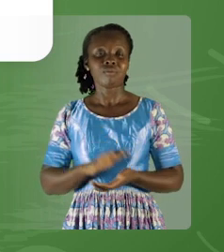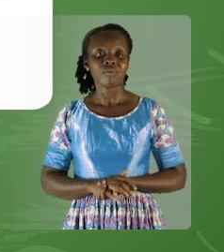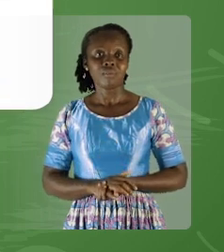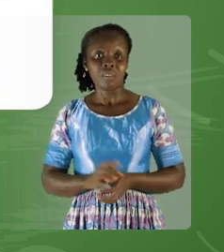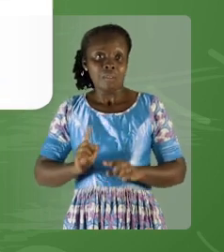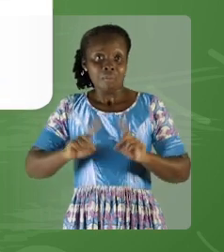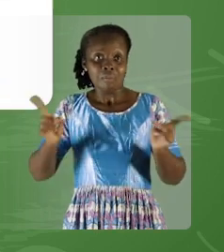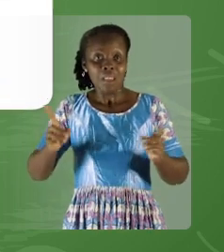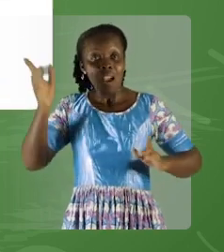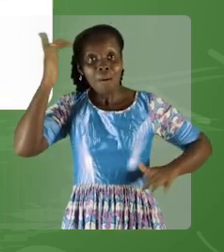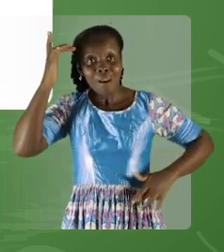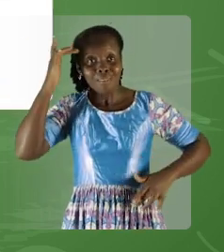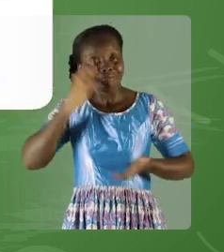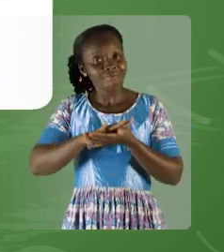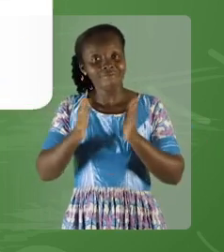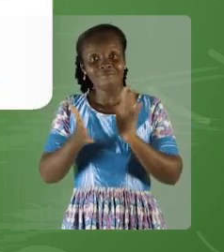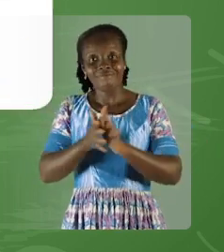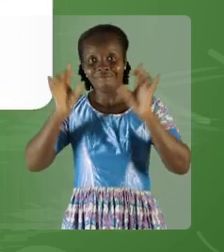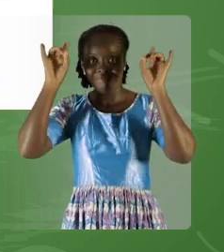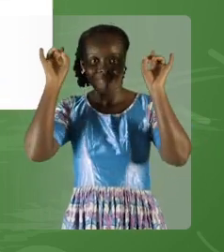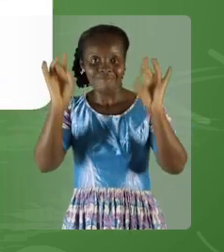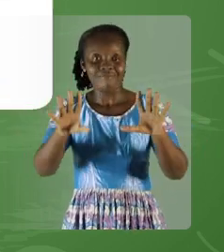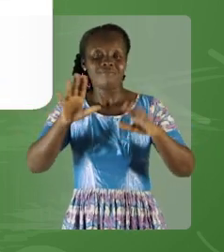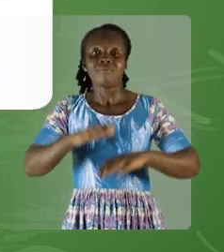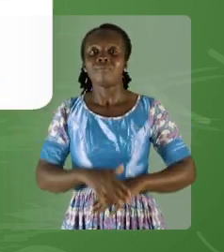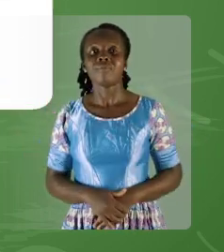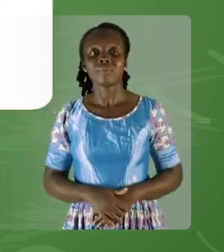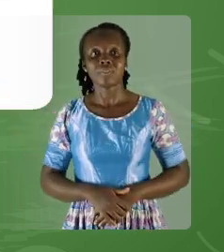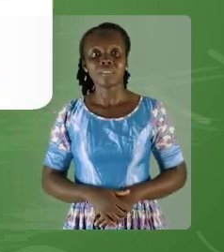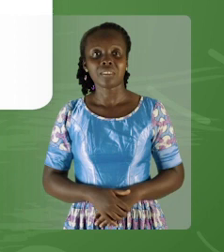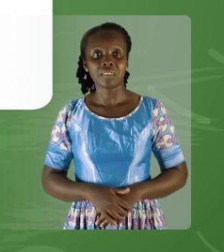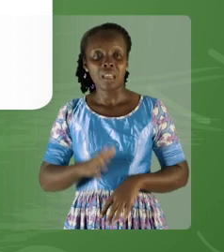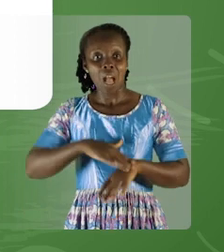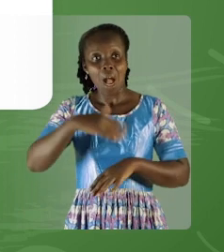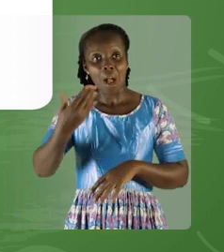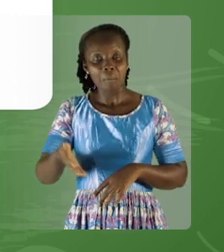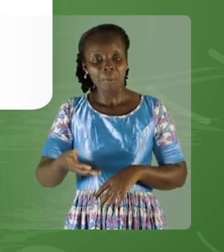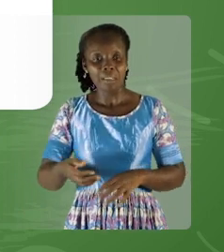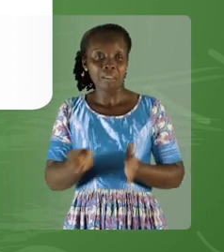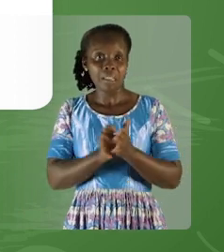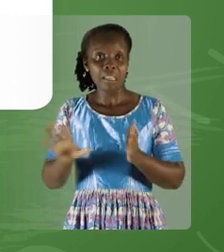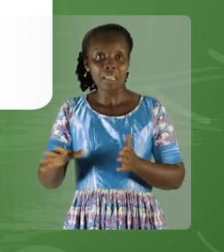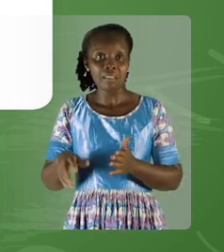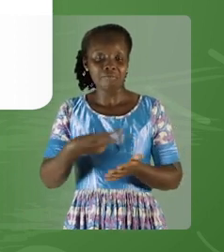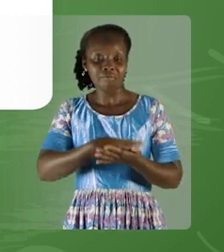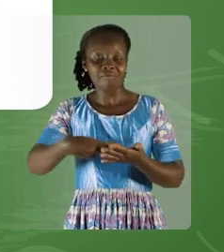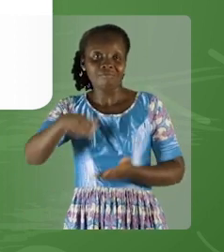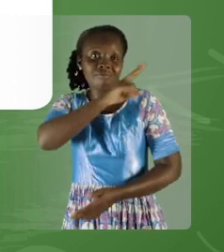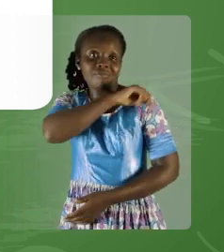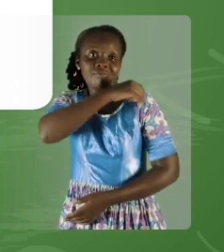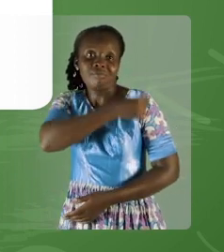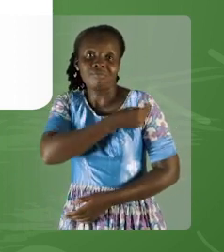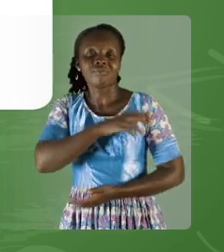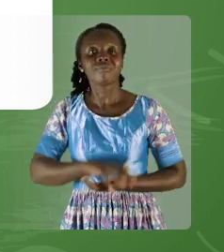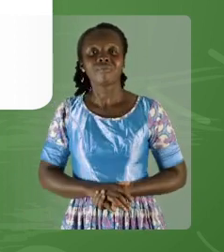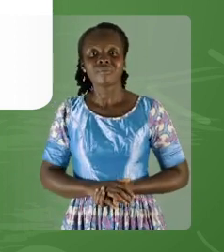Non. La maladie s'aggrave et l'élève est hospitalisé.